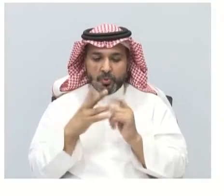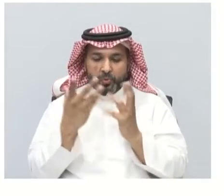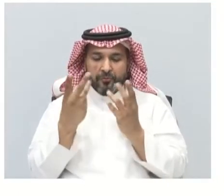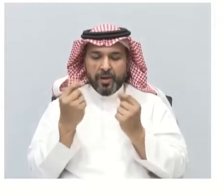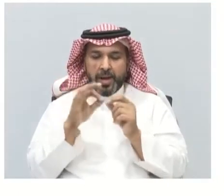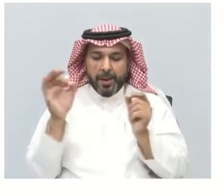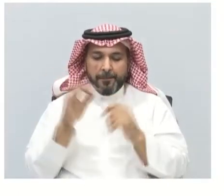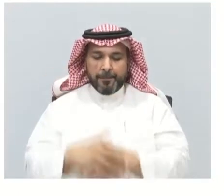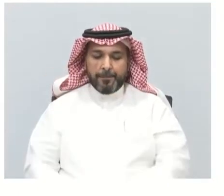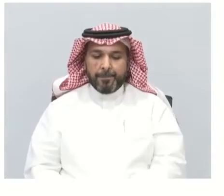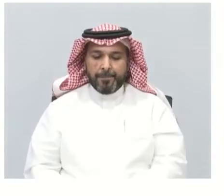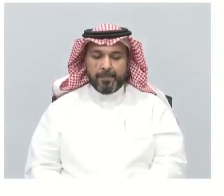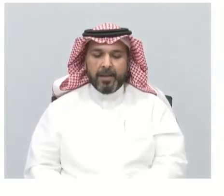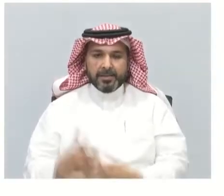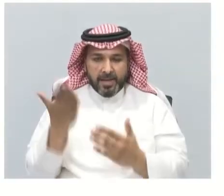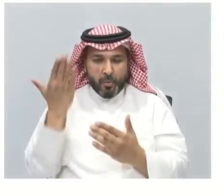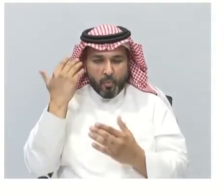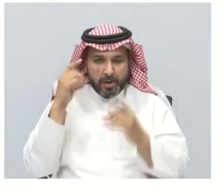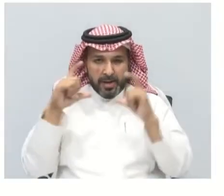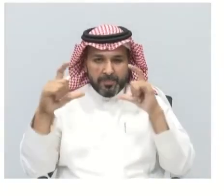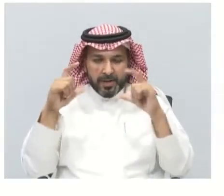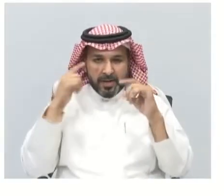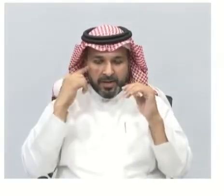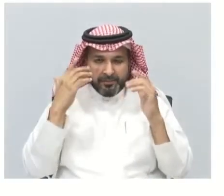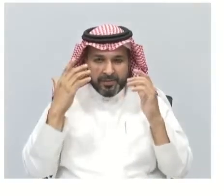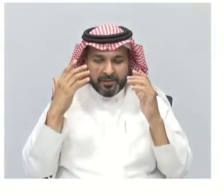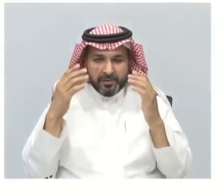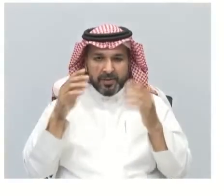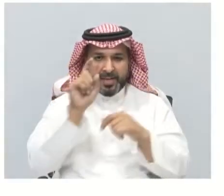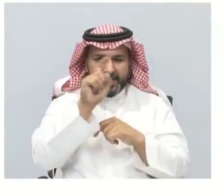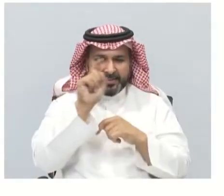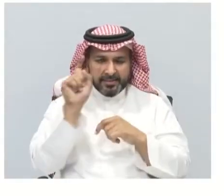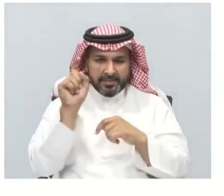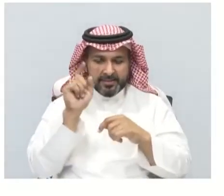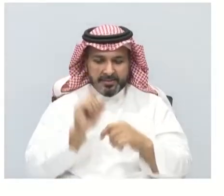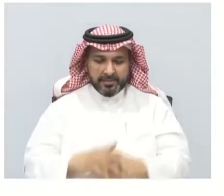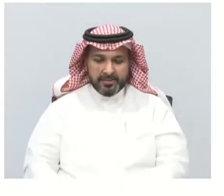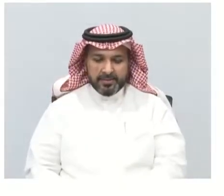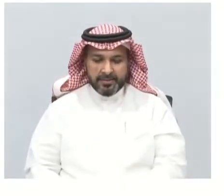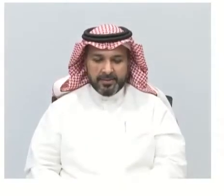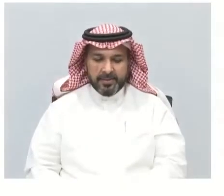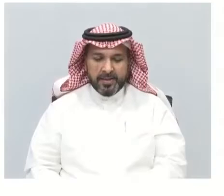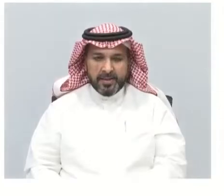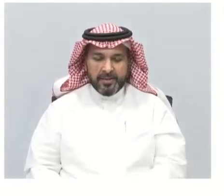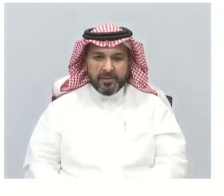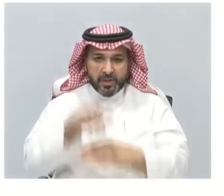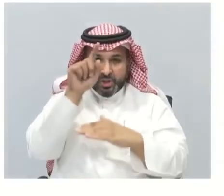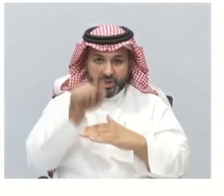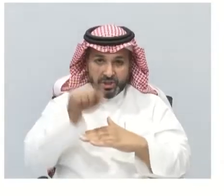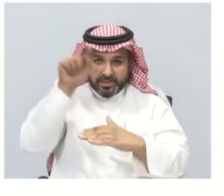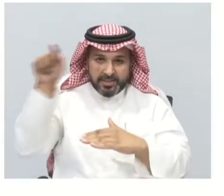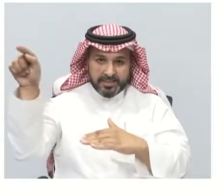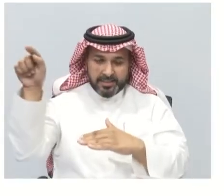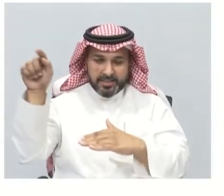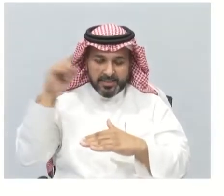بين نقطتين او المسافه بين نقطتين راح تكون دي يساوي الجذر التربيعي لاكس ا ناقص